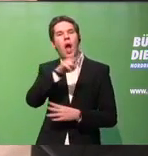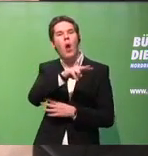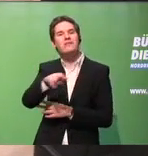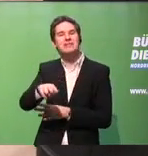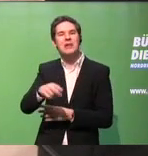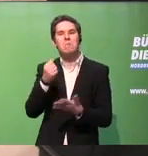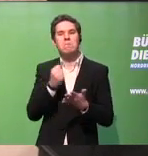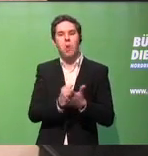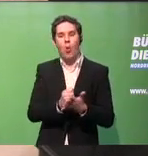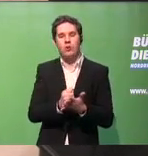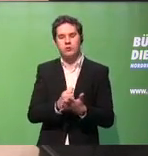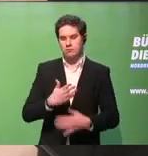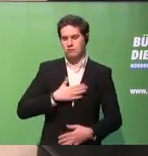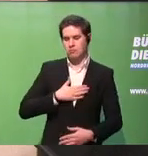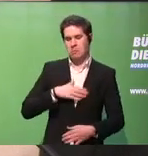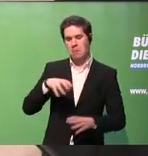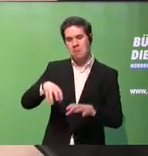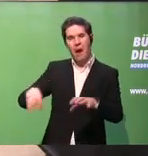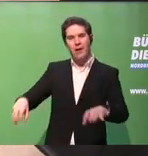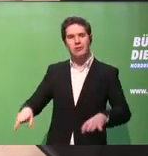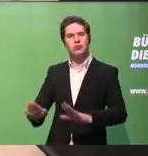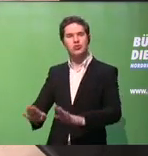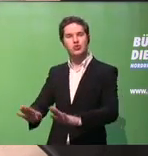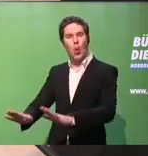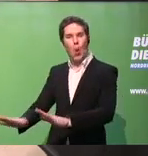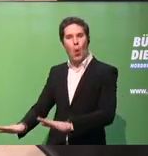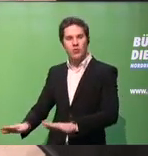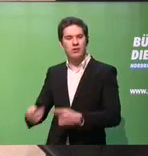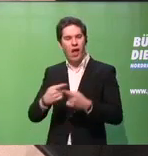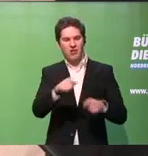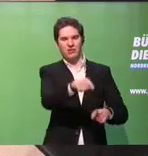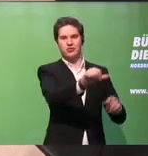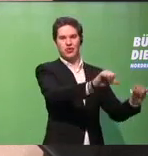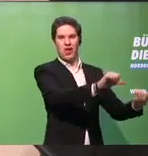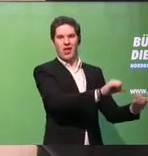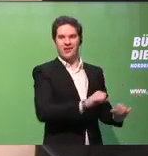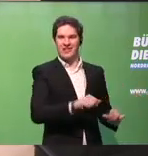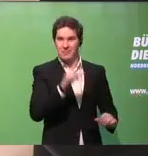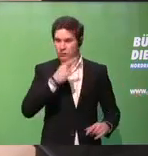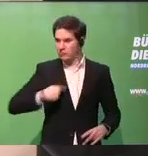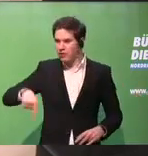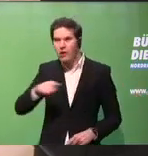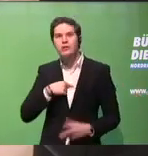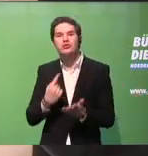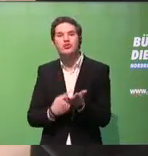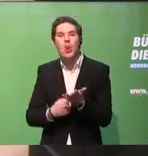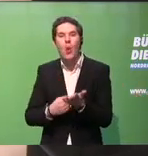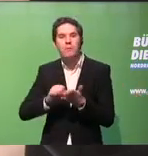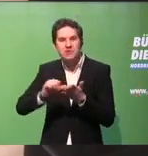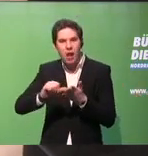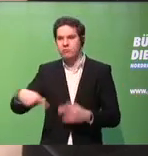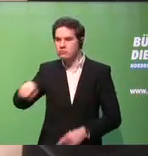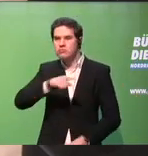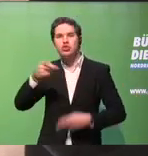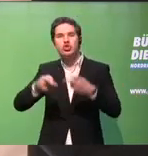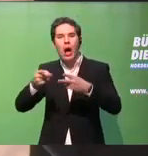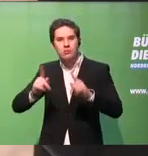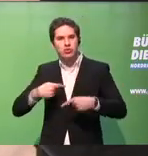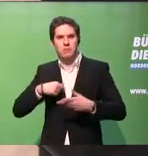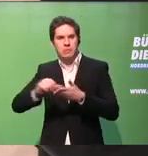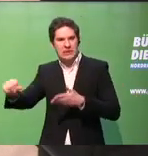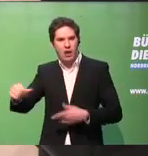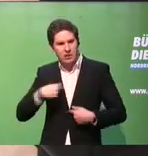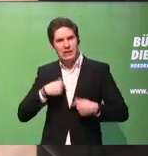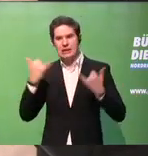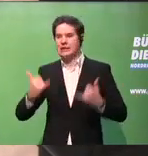ihre jeweiligen Banken schonen und wir als Steuerzahler und Steuerzahler hinterher die Schäden der Krisen bezahlen müssen. Dass